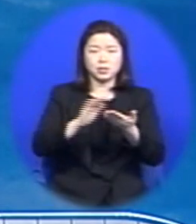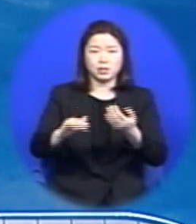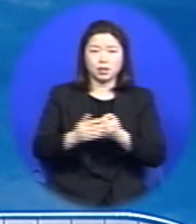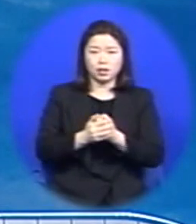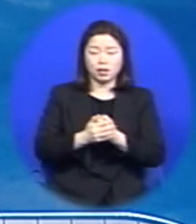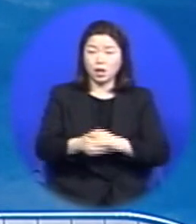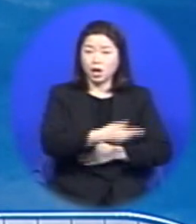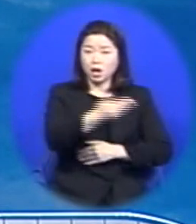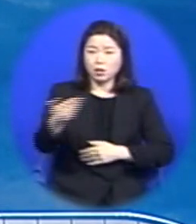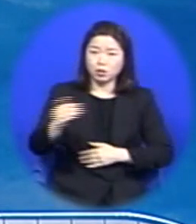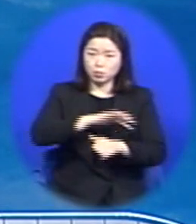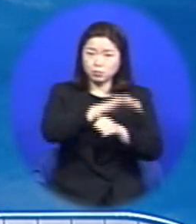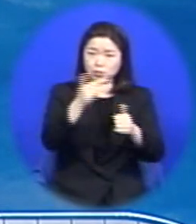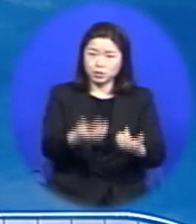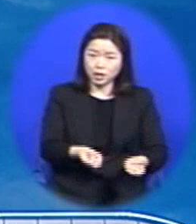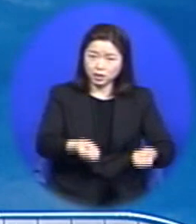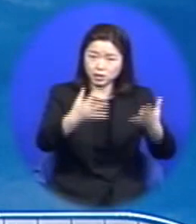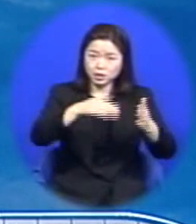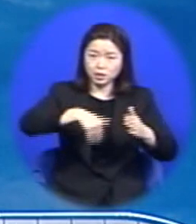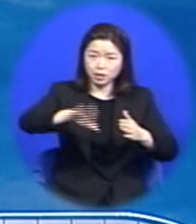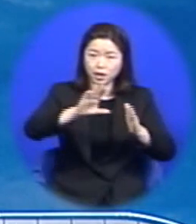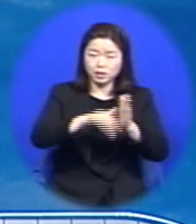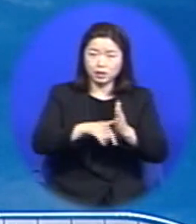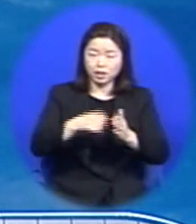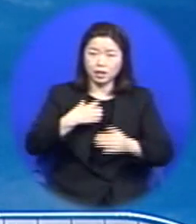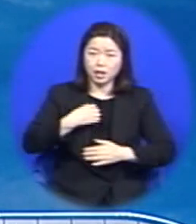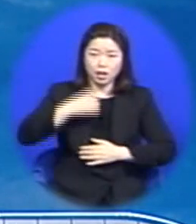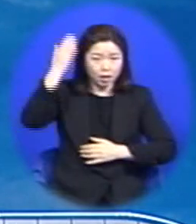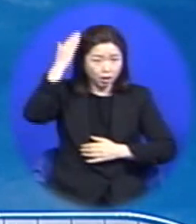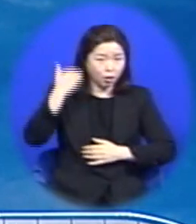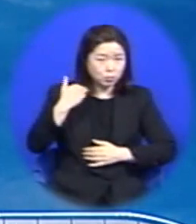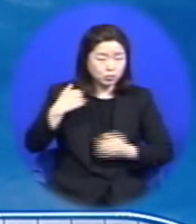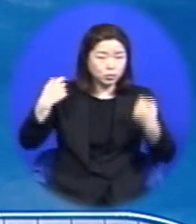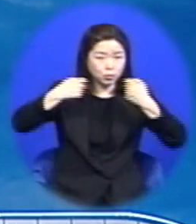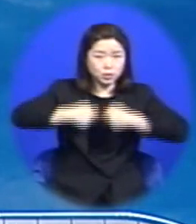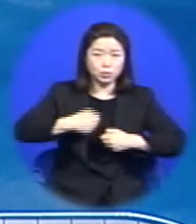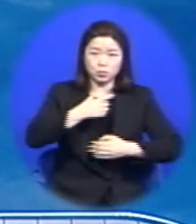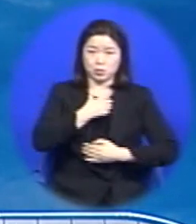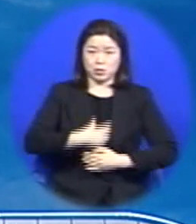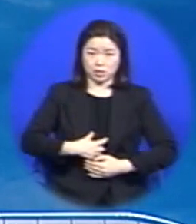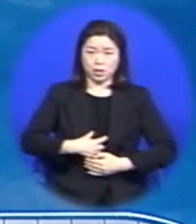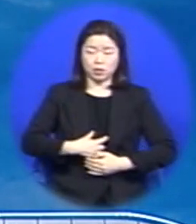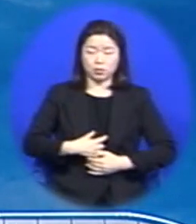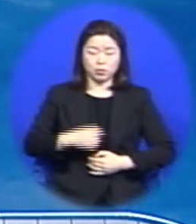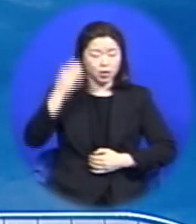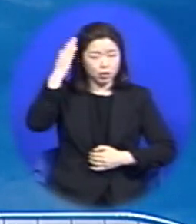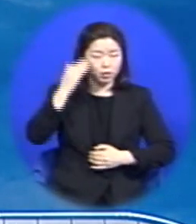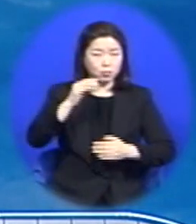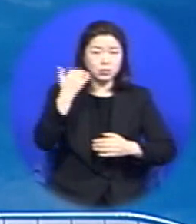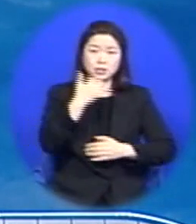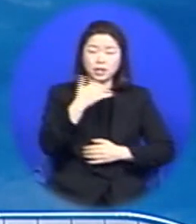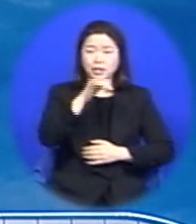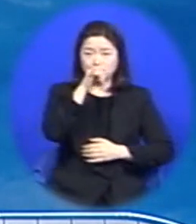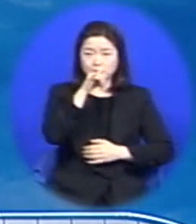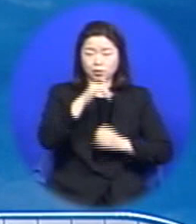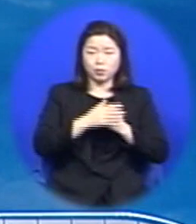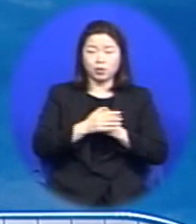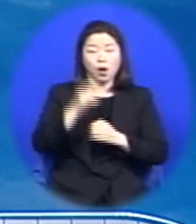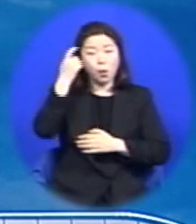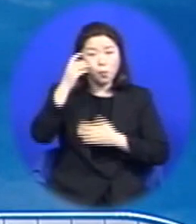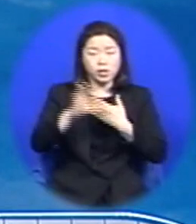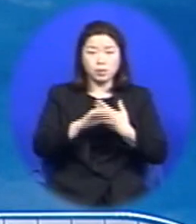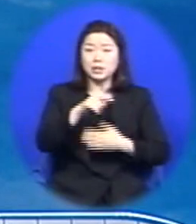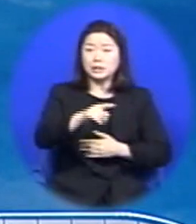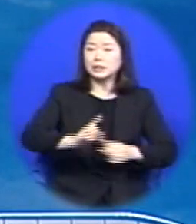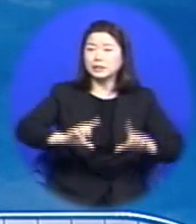장례식에 갈 때는 검은 옷을 입고 검은 넥타이를 메고 검은색 옷, 계통의 옷을 입으실 거예요. 왜? 그날은